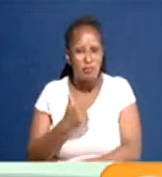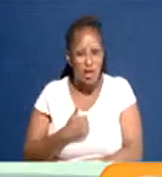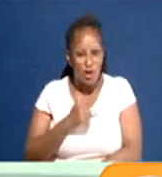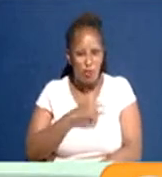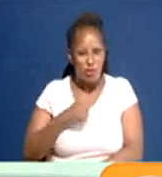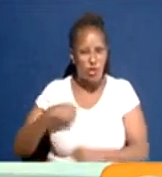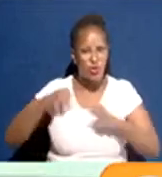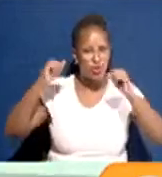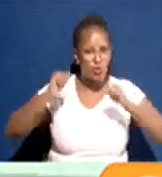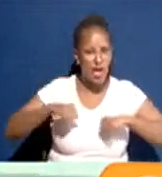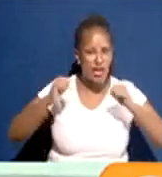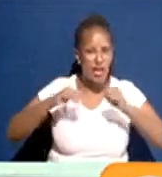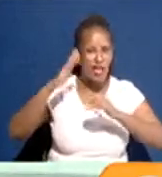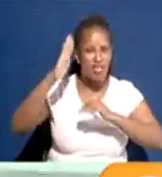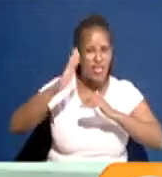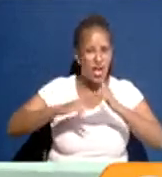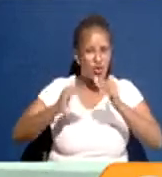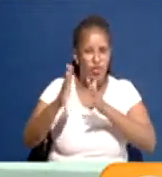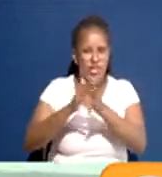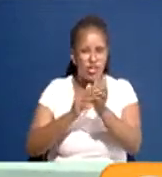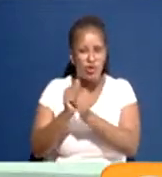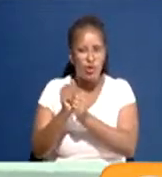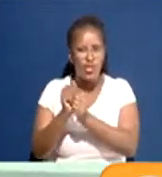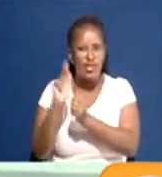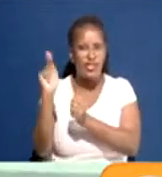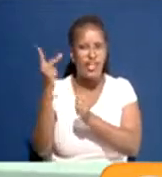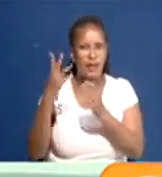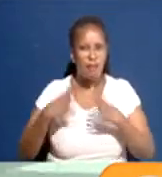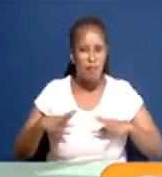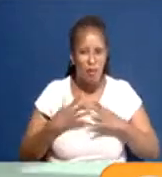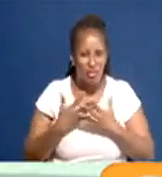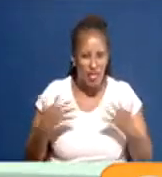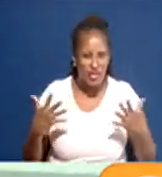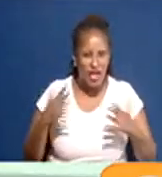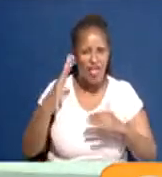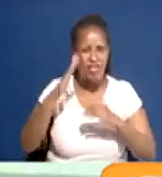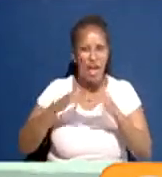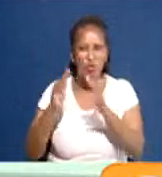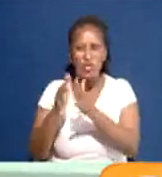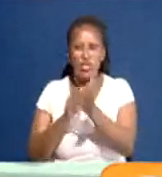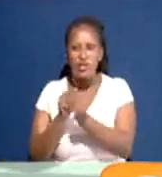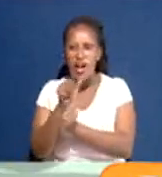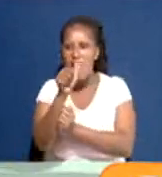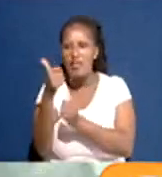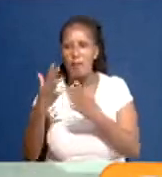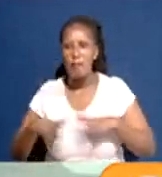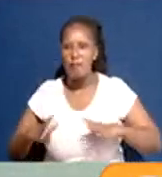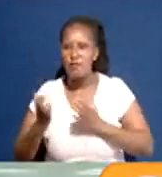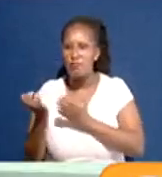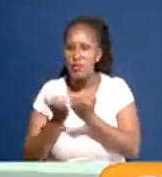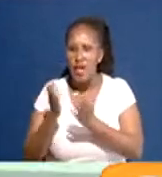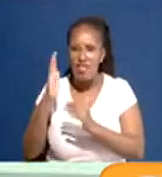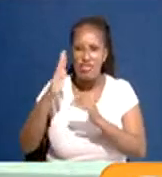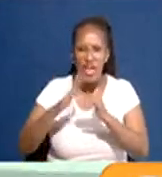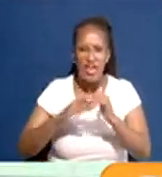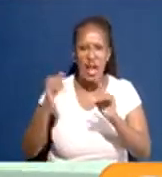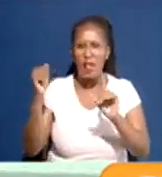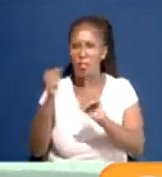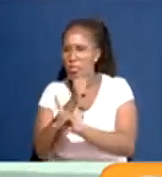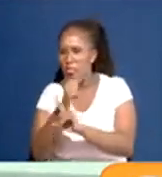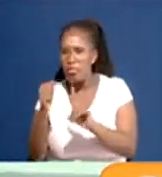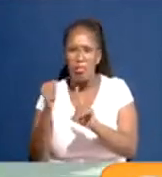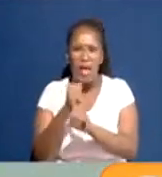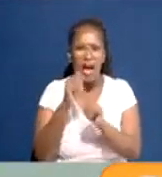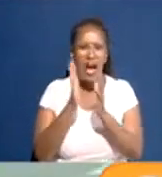tumekubaliana, badala ya kuharibu mali ya wananchi, badala ya kuharibu biashara ya wananchi, badala ya fujo na